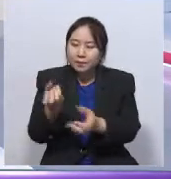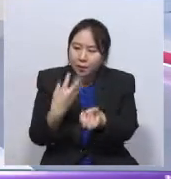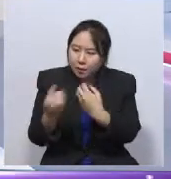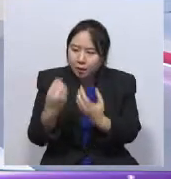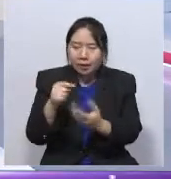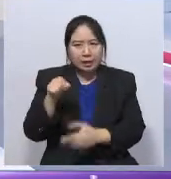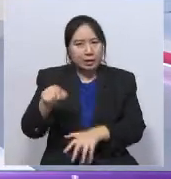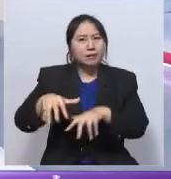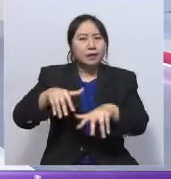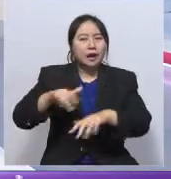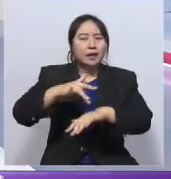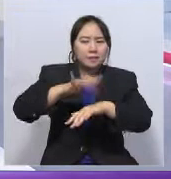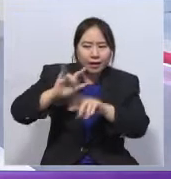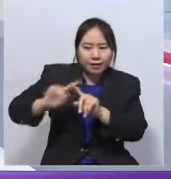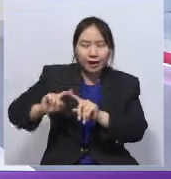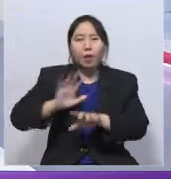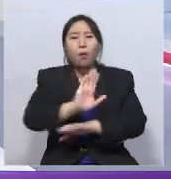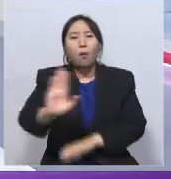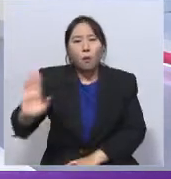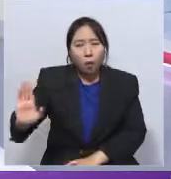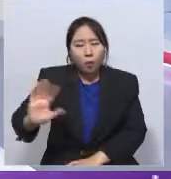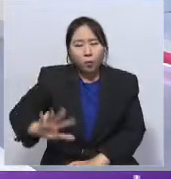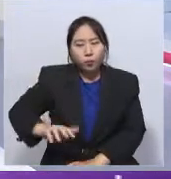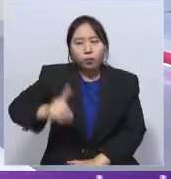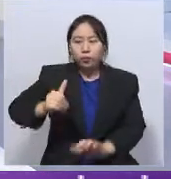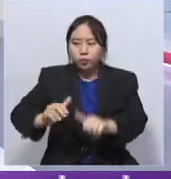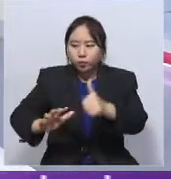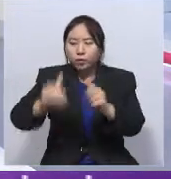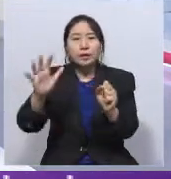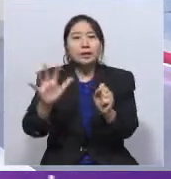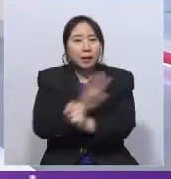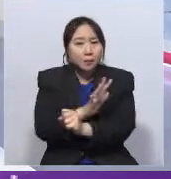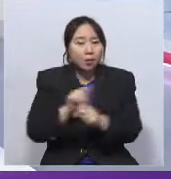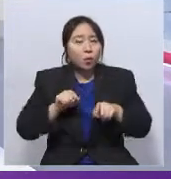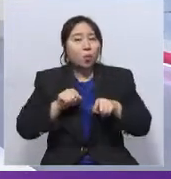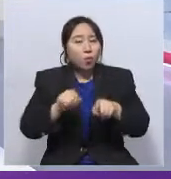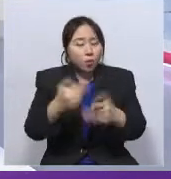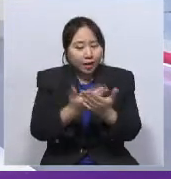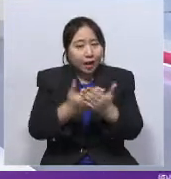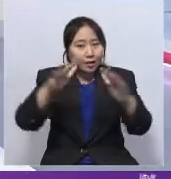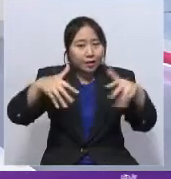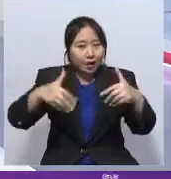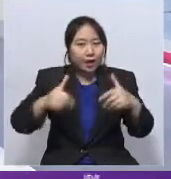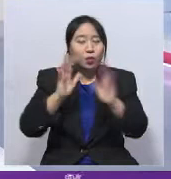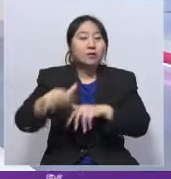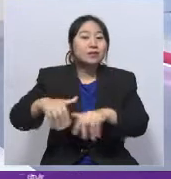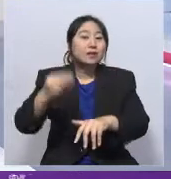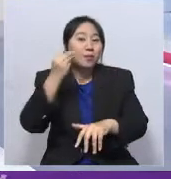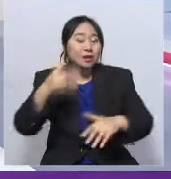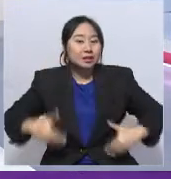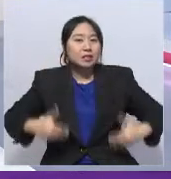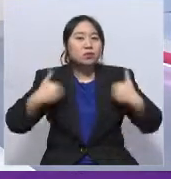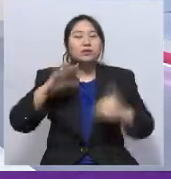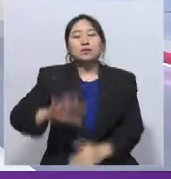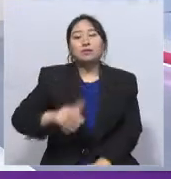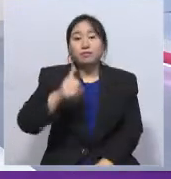ชุมชนนี้สามารถบริหารจัดการทรัพยากรในพื้นที่ให้กลับมามีความอุดมสมบูรณ์ควบคู่ไปกับการสร้างรายได้จนชาวบ้านเนี่ยค่ะมีชีวิตความเป็น